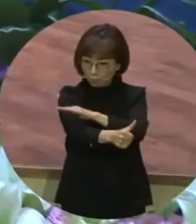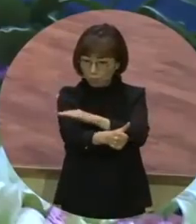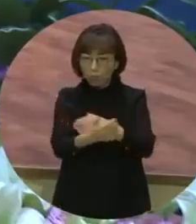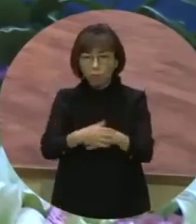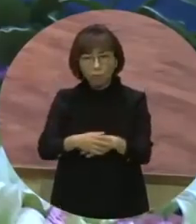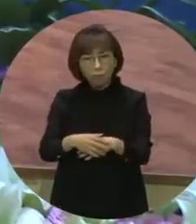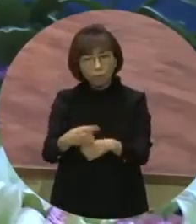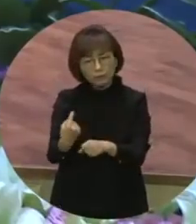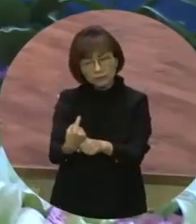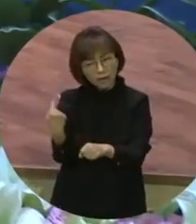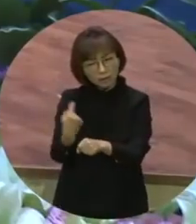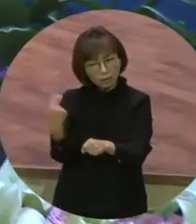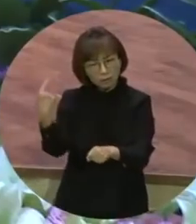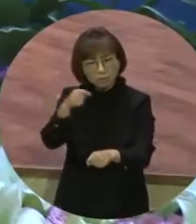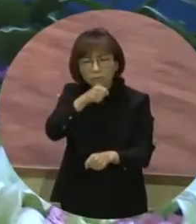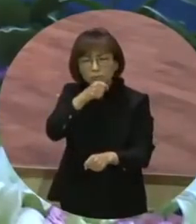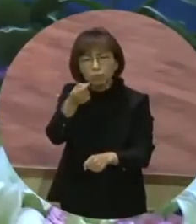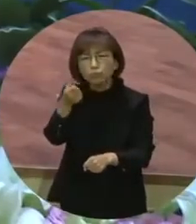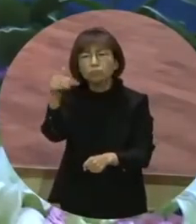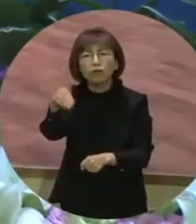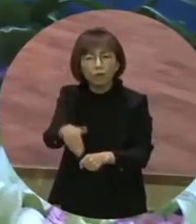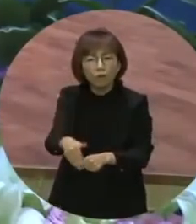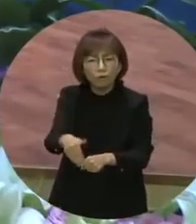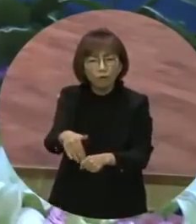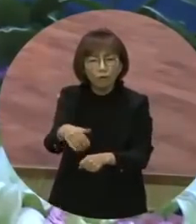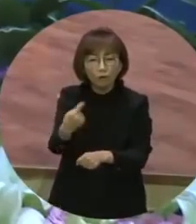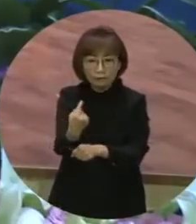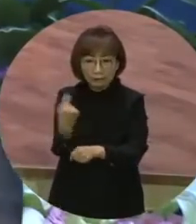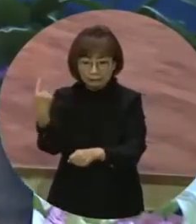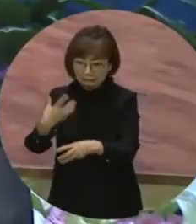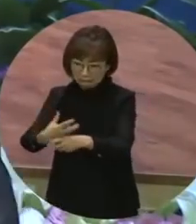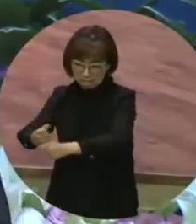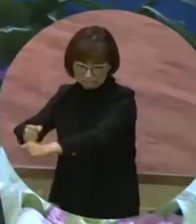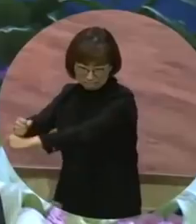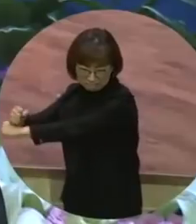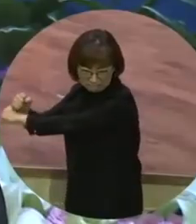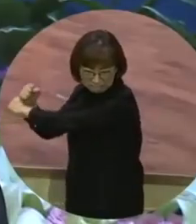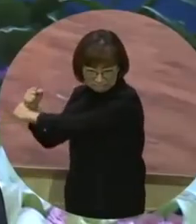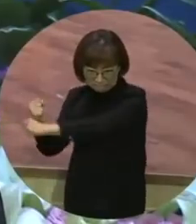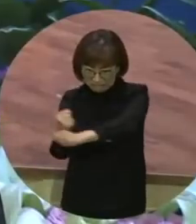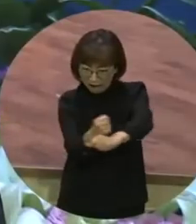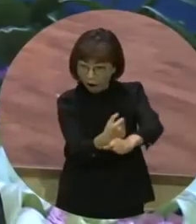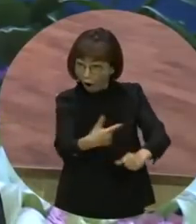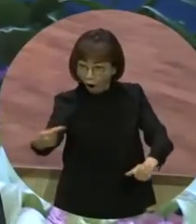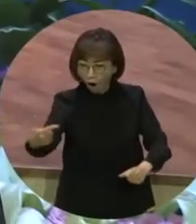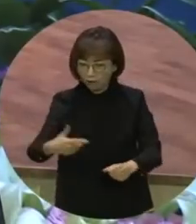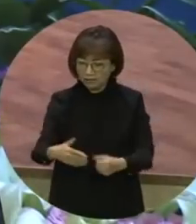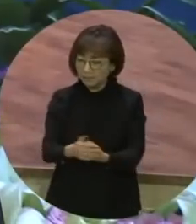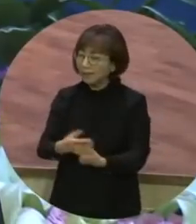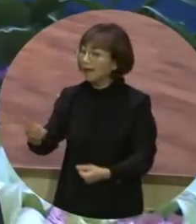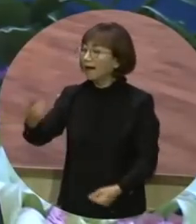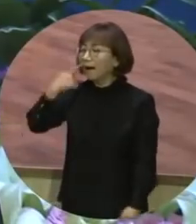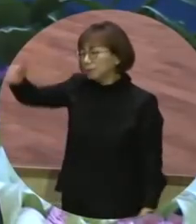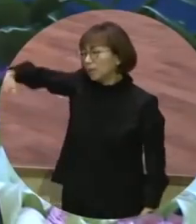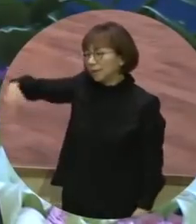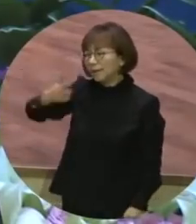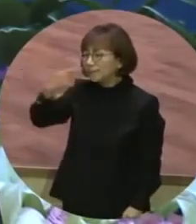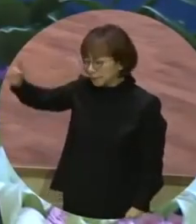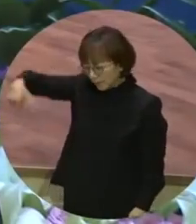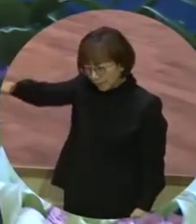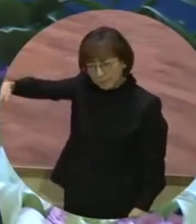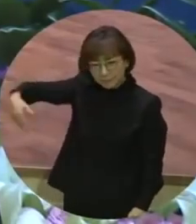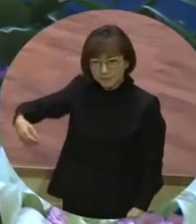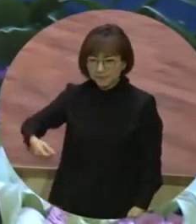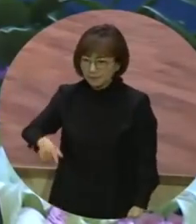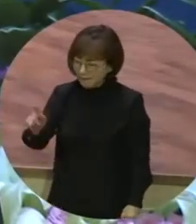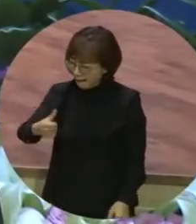작년에 보니까 타격이 안 좋더라고. 이 너무 스윙이 커. 근데 앞인 제가 그랬어요. 김순종 장로님. 야, 김하승이